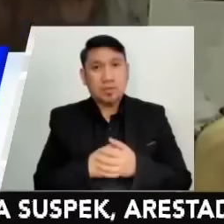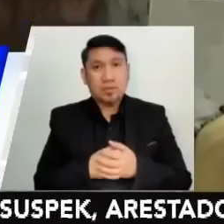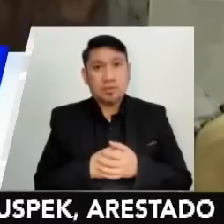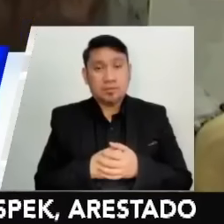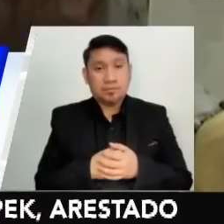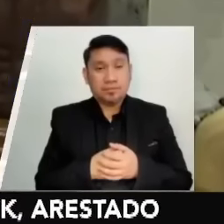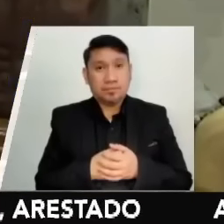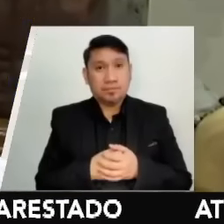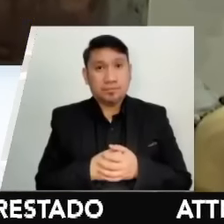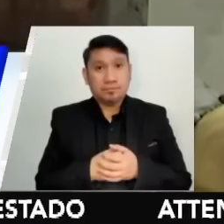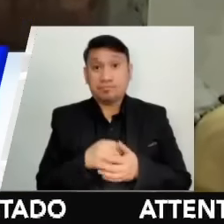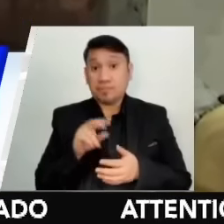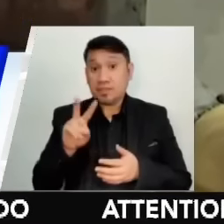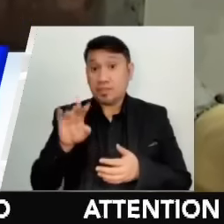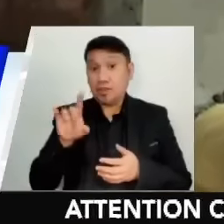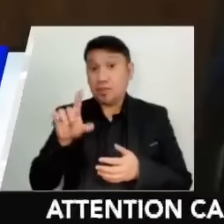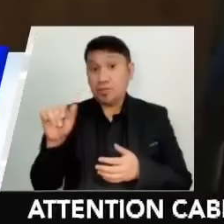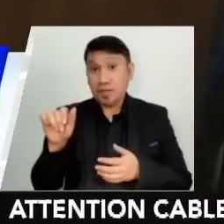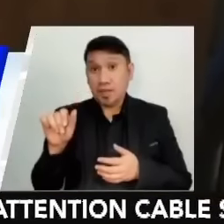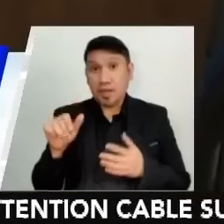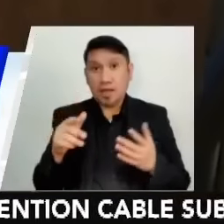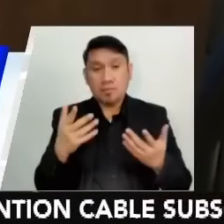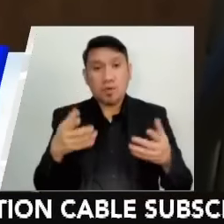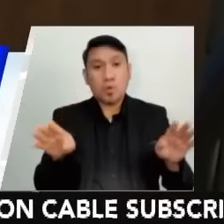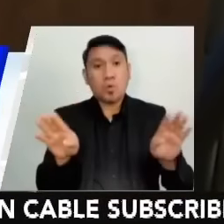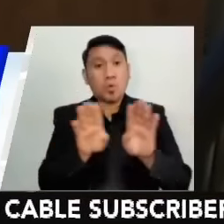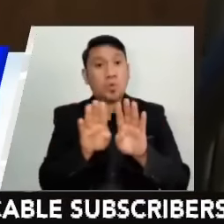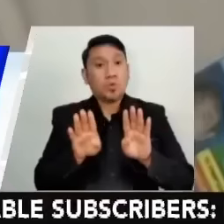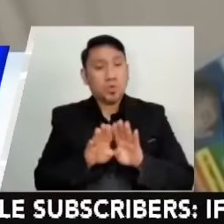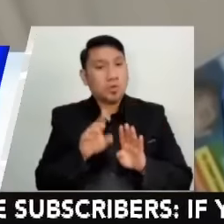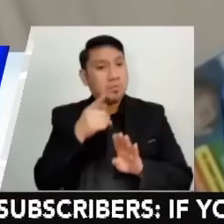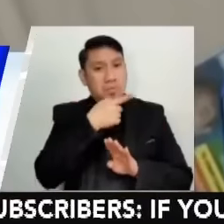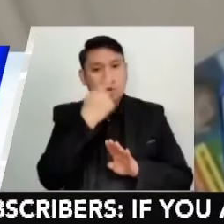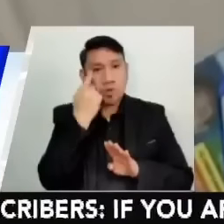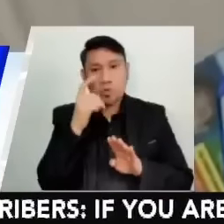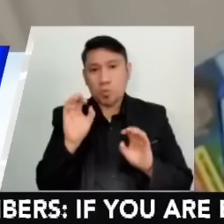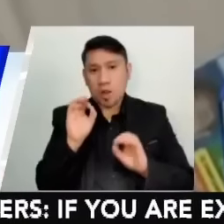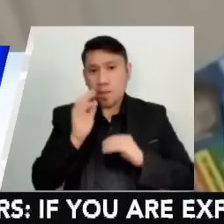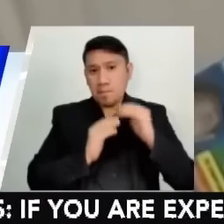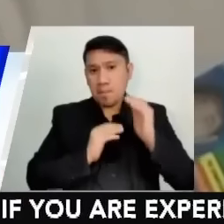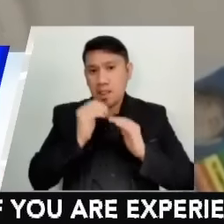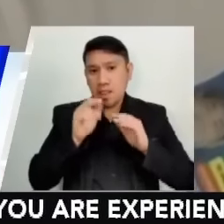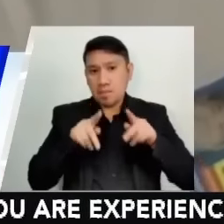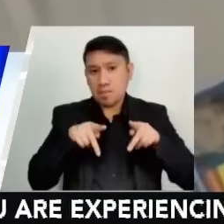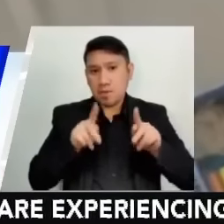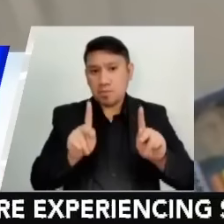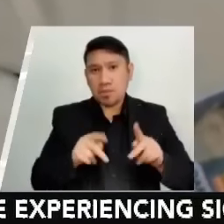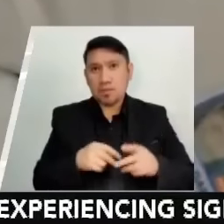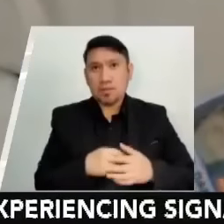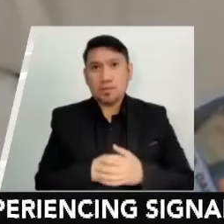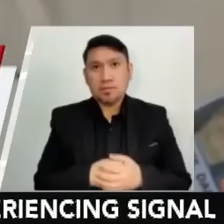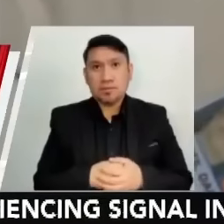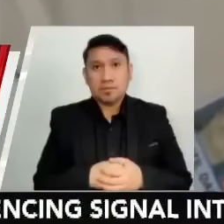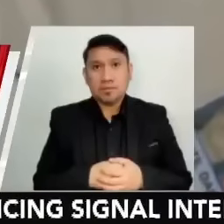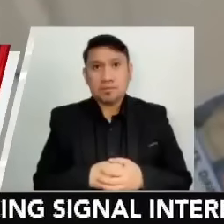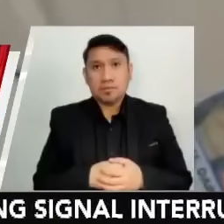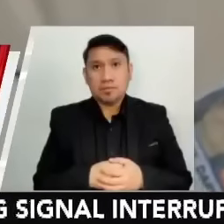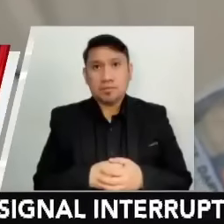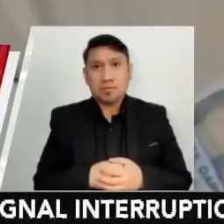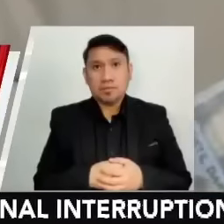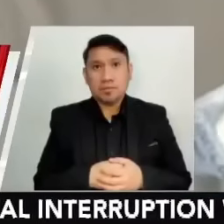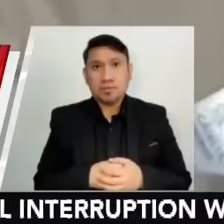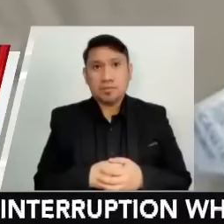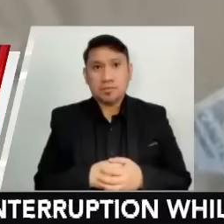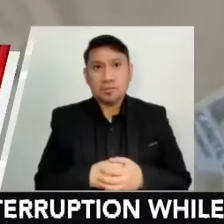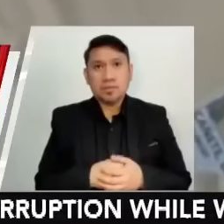villa lalo't walang mga building at occupancy permits ang mga ito. Nakita naming talagang kailangan umaksyon ng